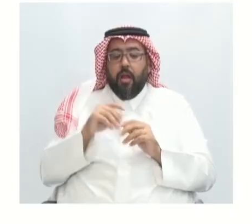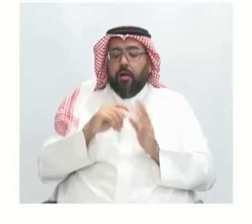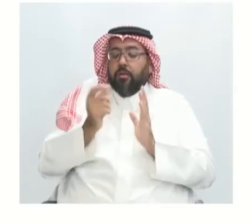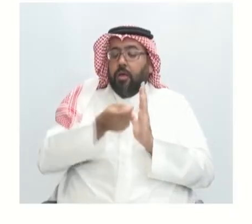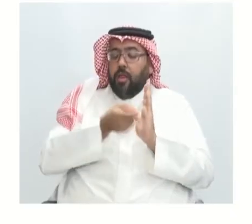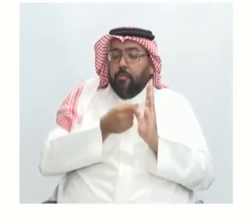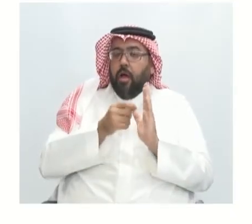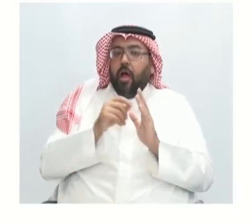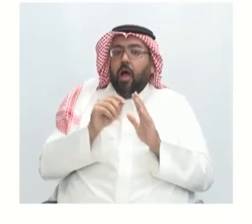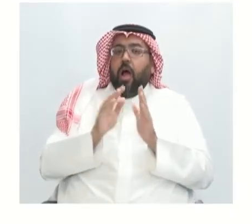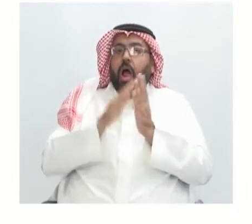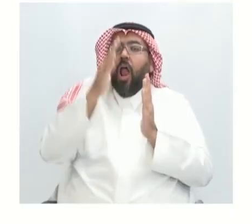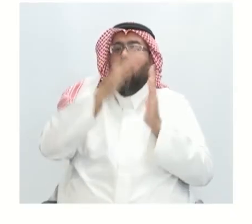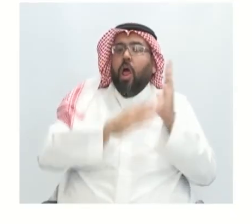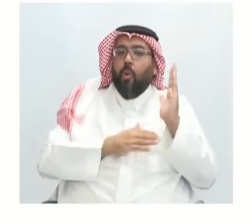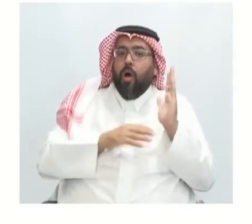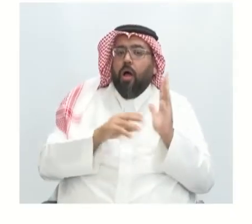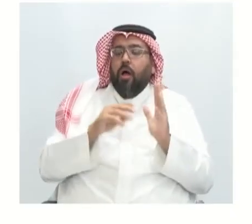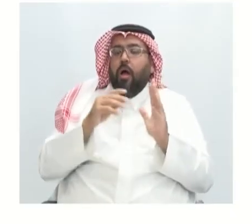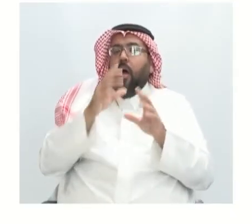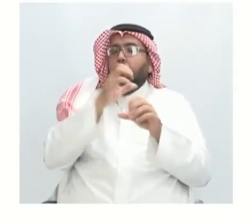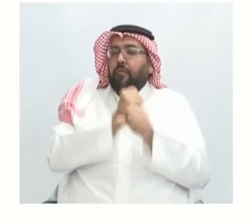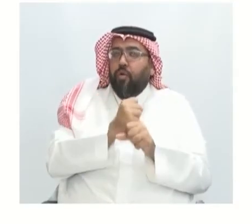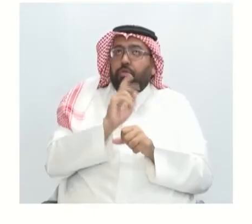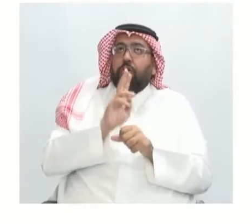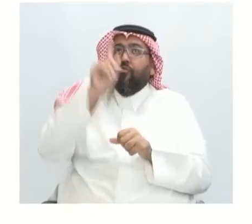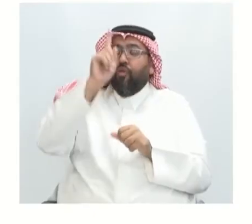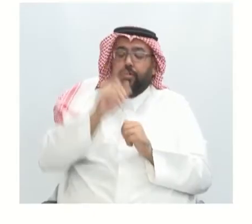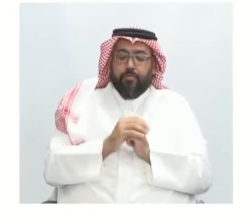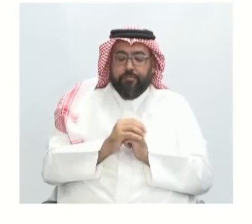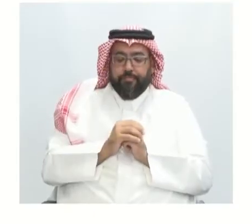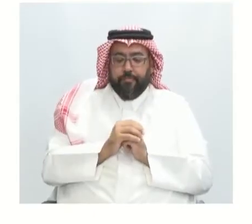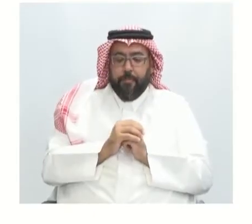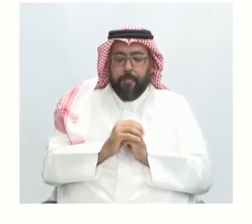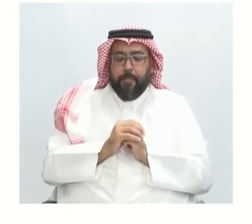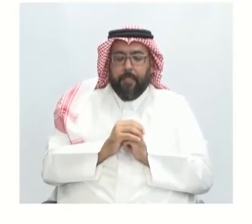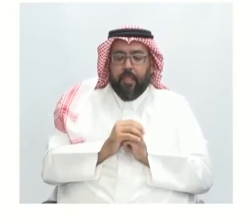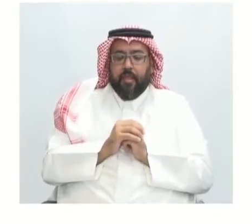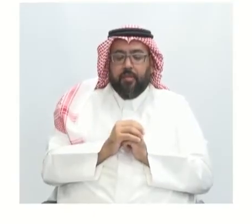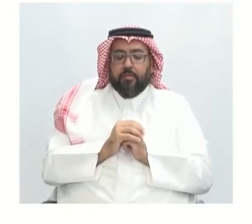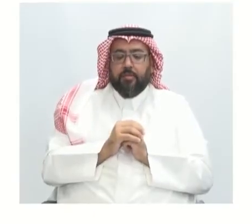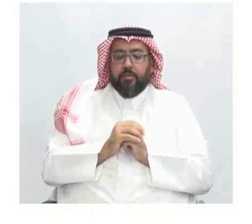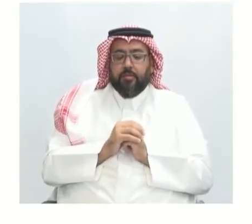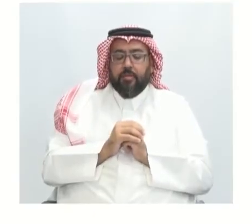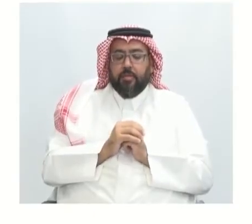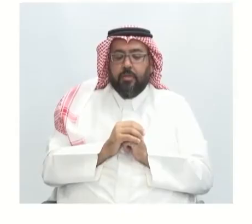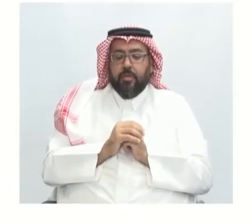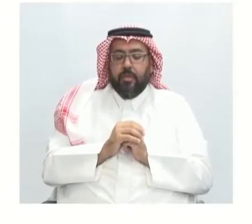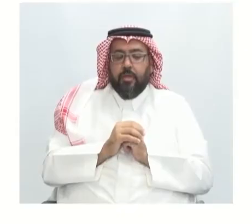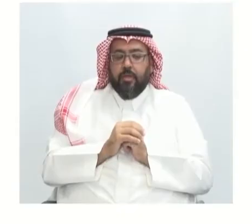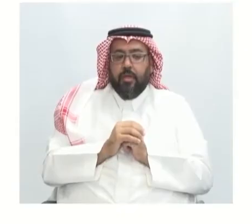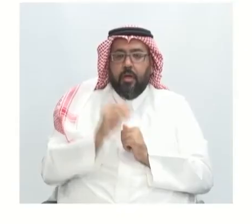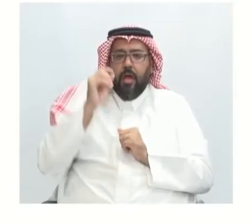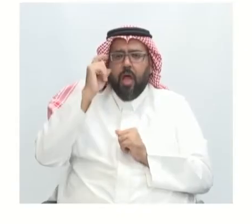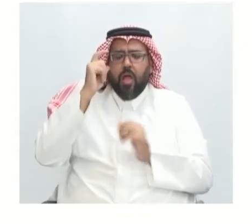وهذا ذكرناه ابنائي في الدرس الاول اتذكرون احسنتم طيب ايضا من الحكم من